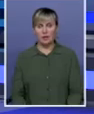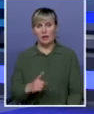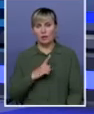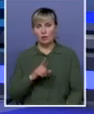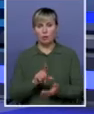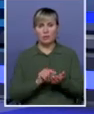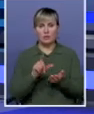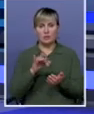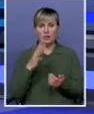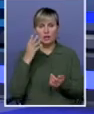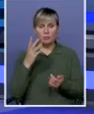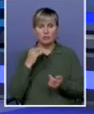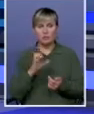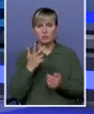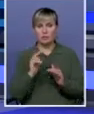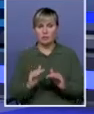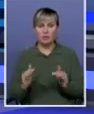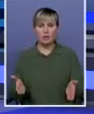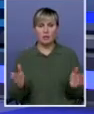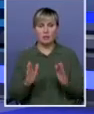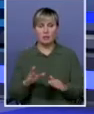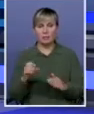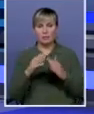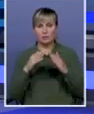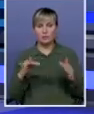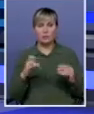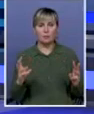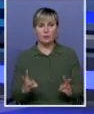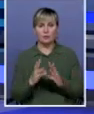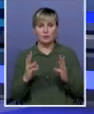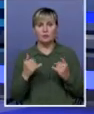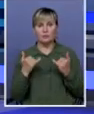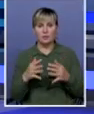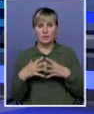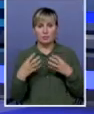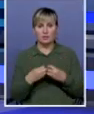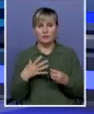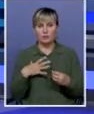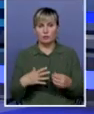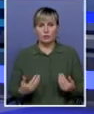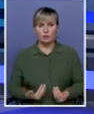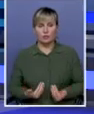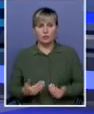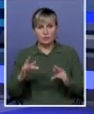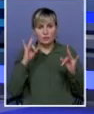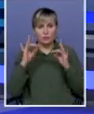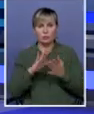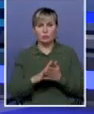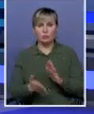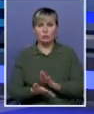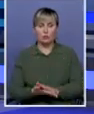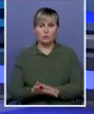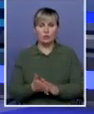Одинокий пенсионер из Алматы с тремя детьми остался без крова из-за пожара. Теперь семья вынуждена жить в антисанитарных